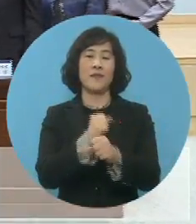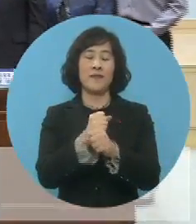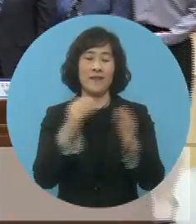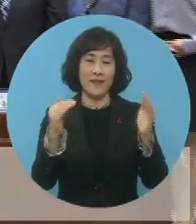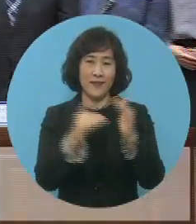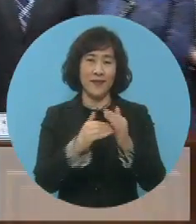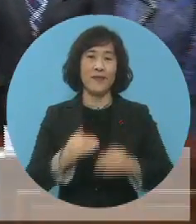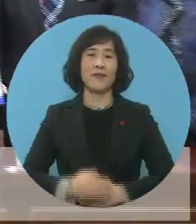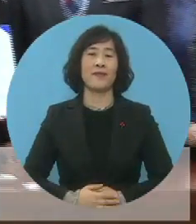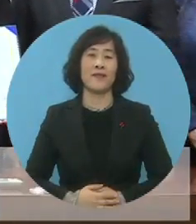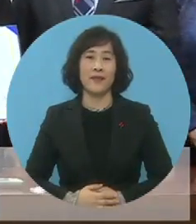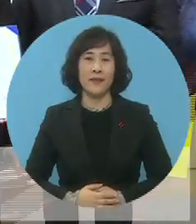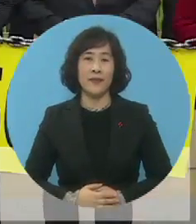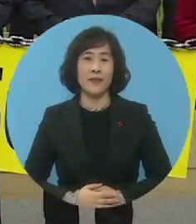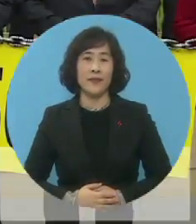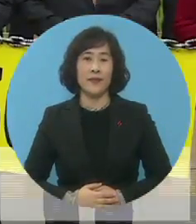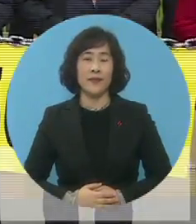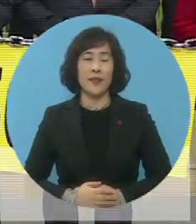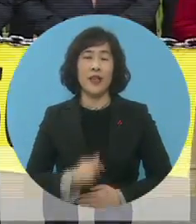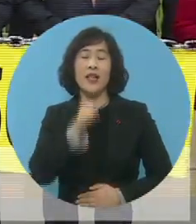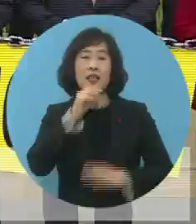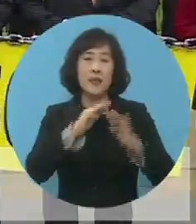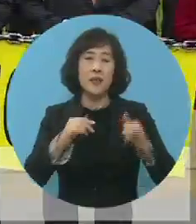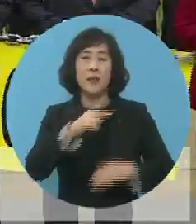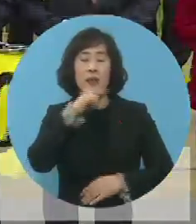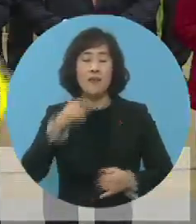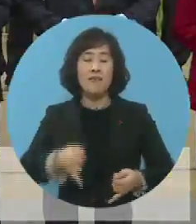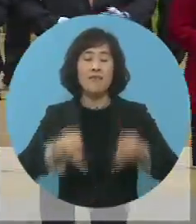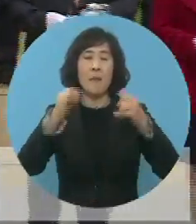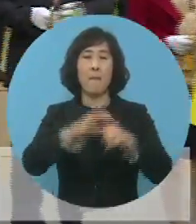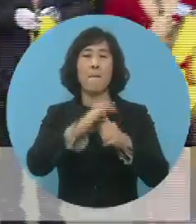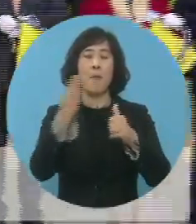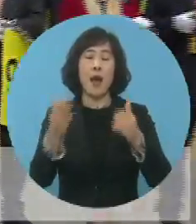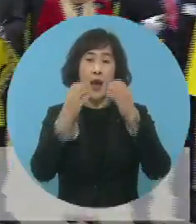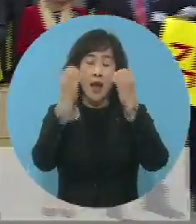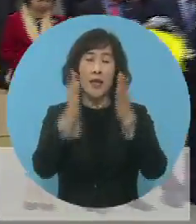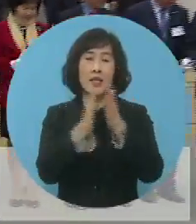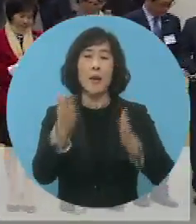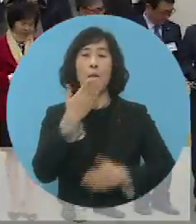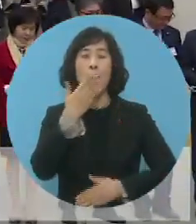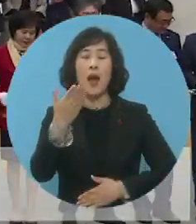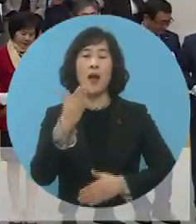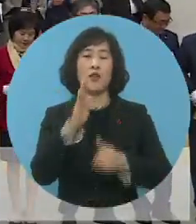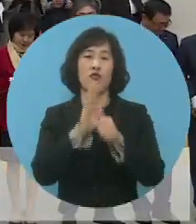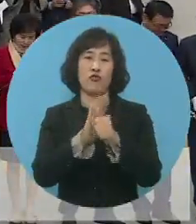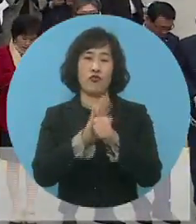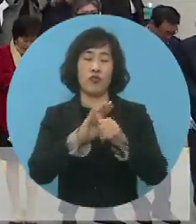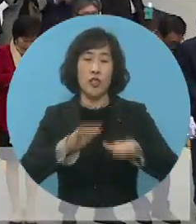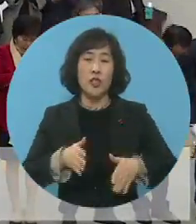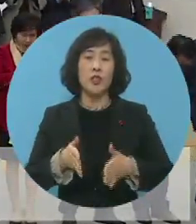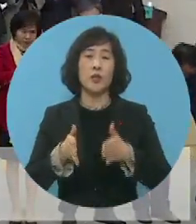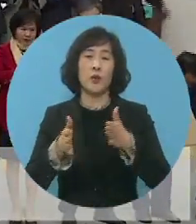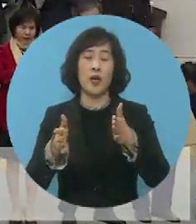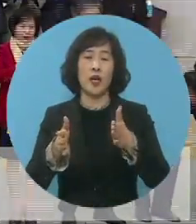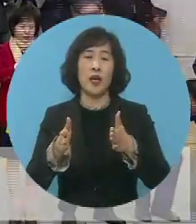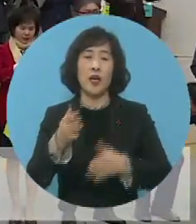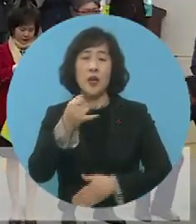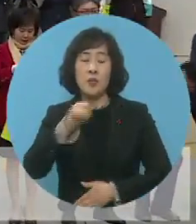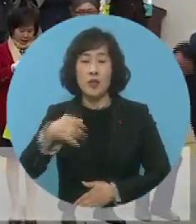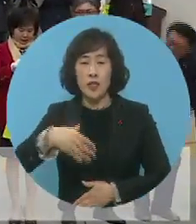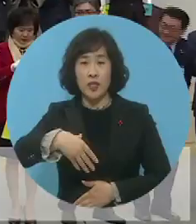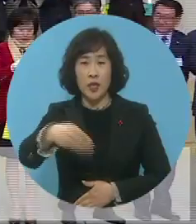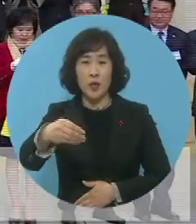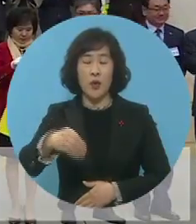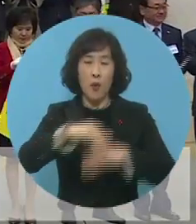개의 새 일자리를 만들었습니다. 서민들이 빚의 굴레에서 벗어나 새 출발할 수 있도록